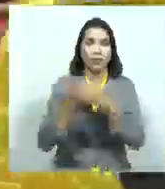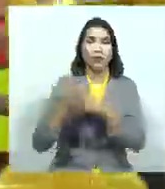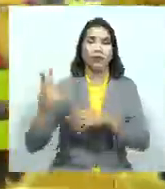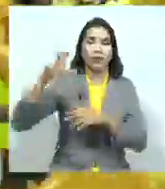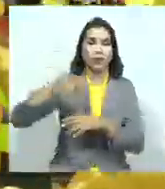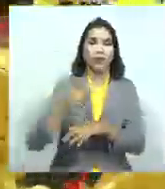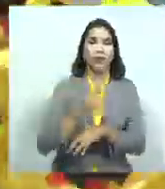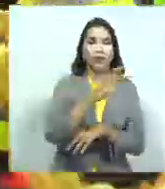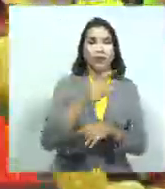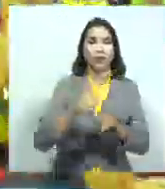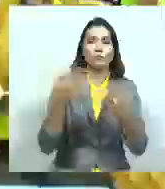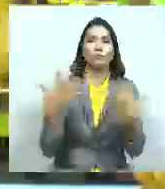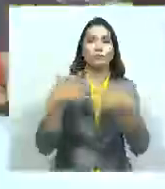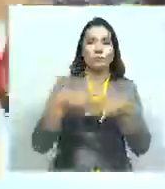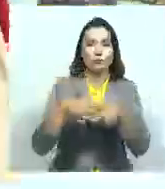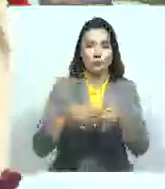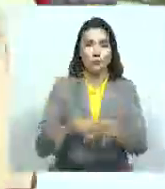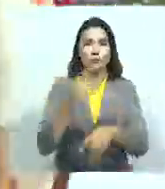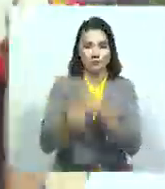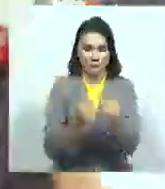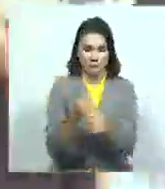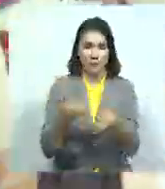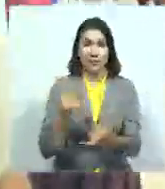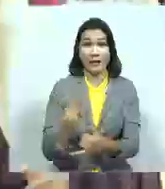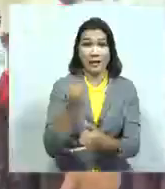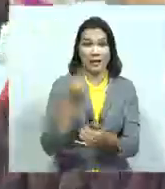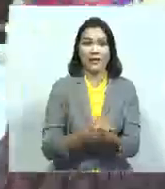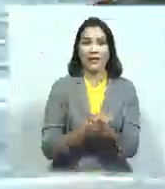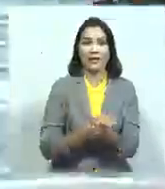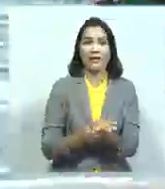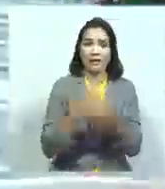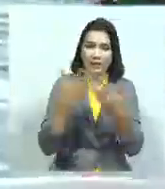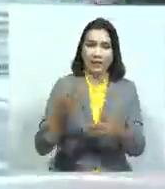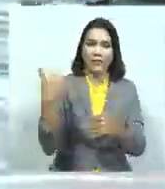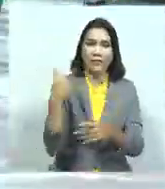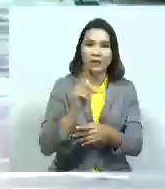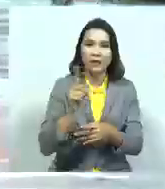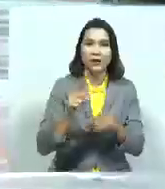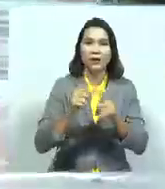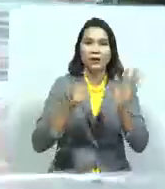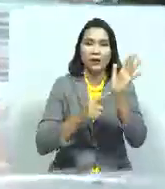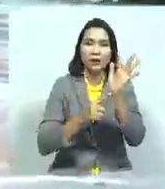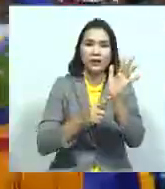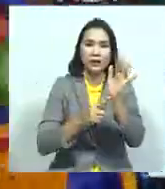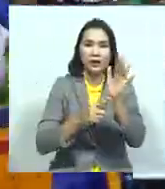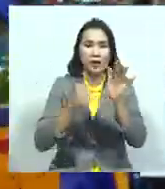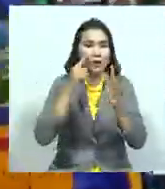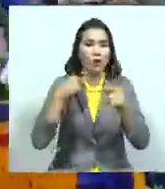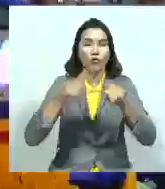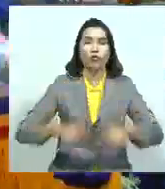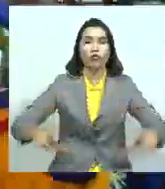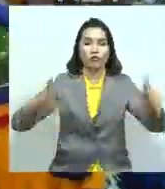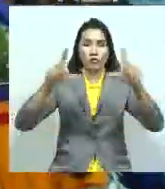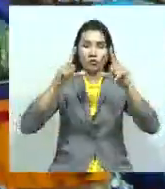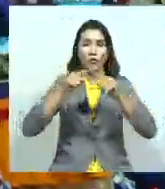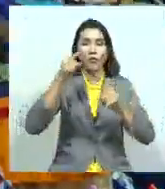านที่เข้าร่วมงานประเพณีเป็นปีแรกนอกจากนี้ก็ยังมีขบวนต้นเทียนแกะสลักขนาดใหญ่ของวัด